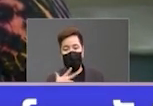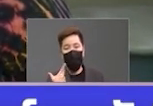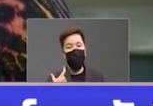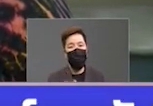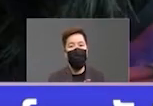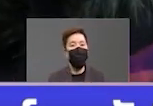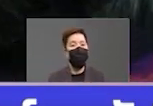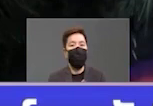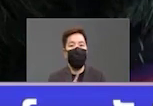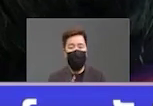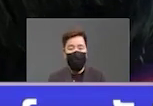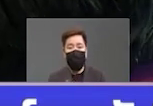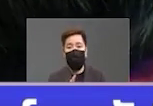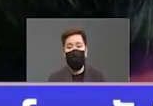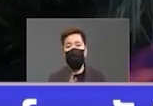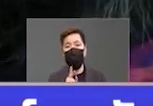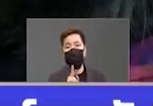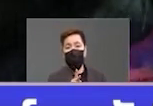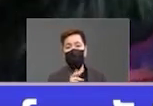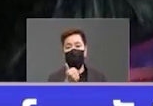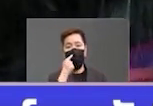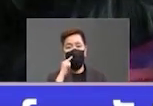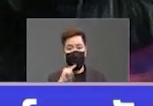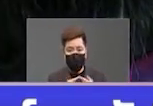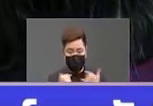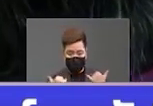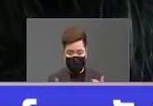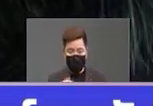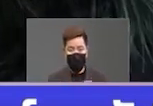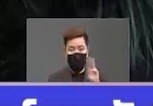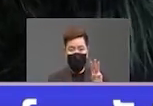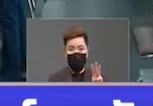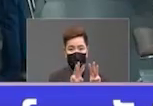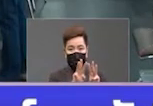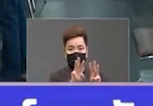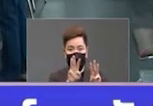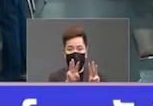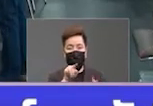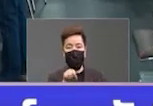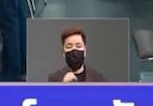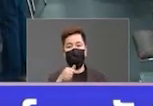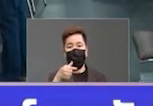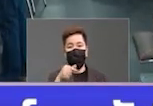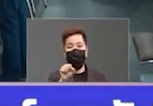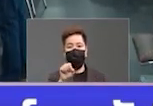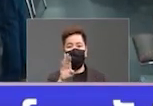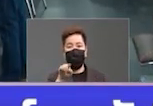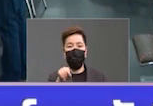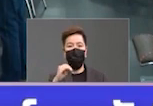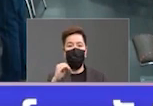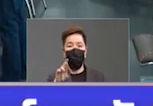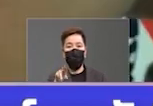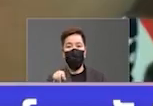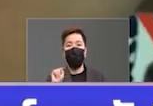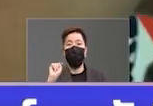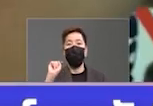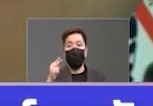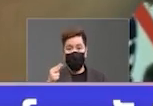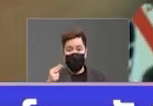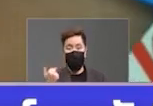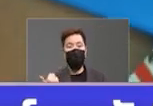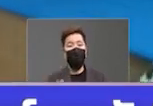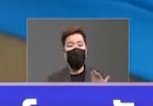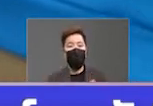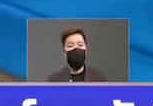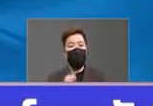ม่เกิน5 ล้านบาทนะครับส่วนโครงการนี้สิ่งที่มันมีการพิเศษในเรื่องของการช่วยเหลือผู้ประกอบการนะครับที่ได้รับผลกระทบจากโ